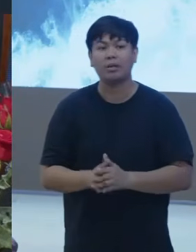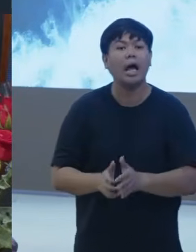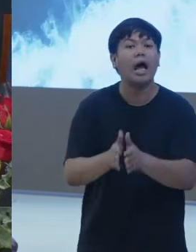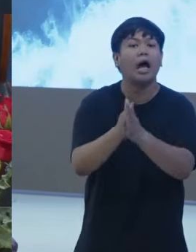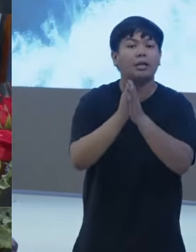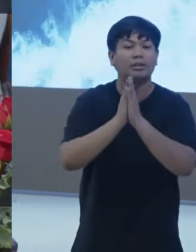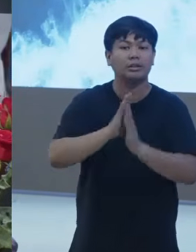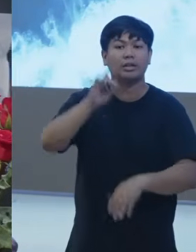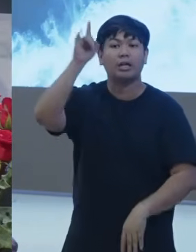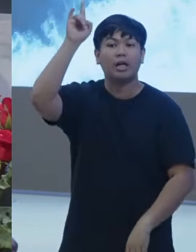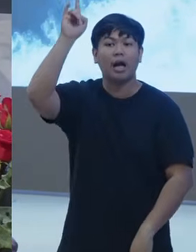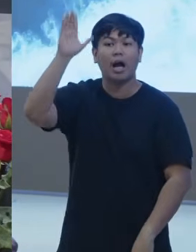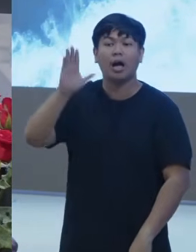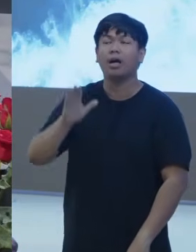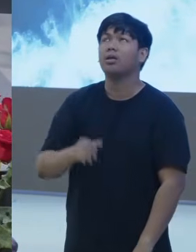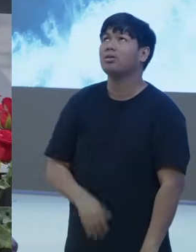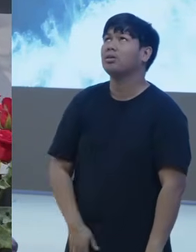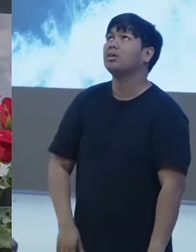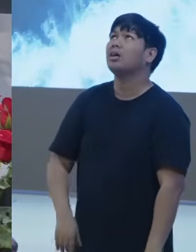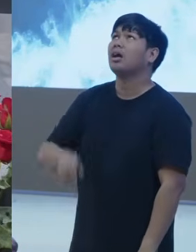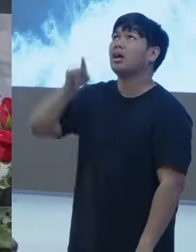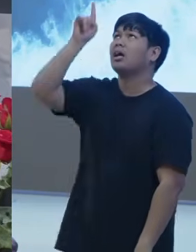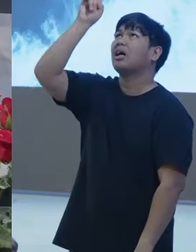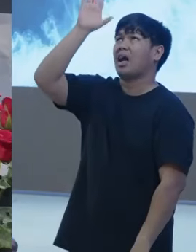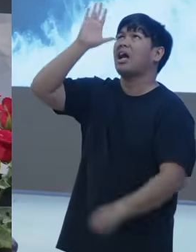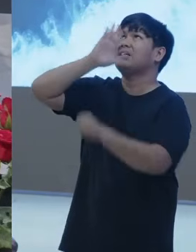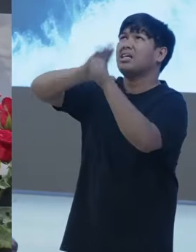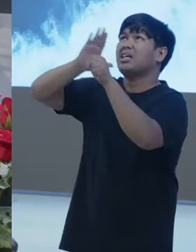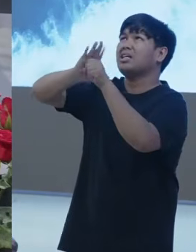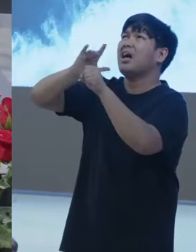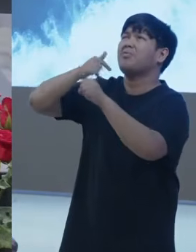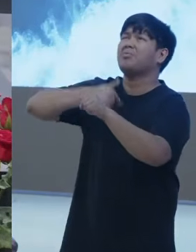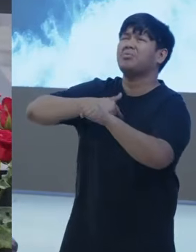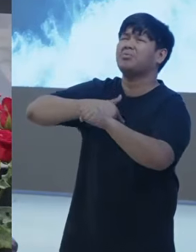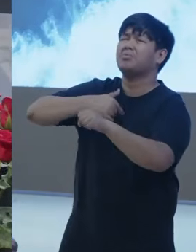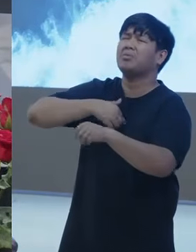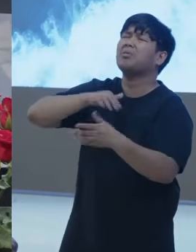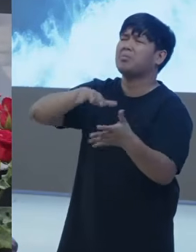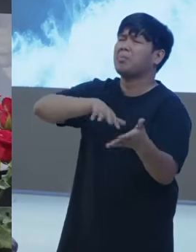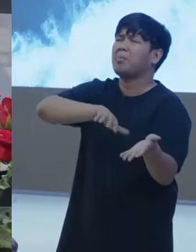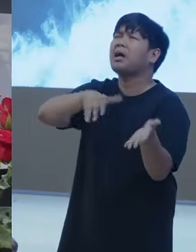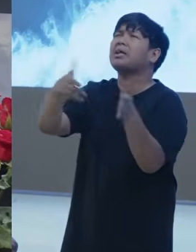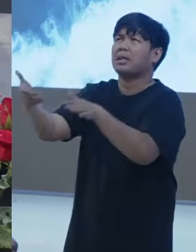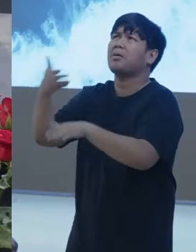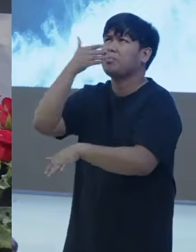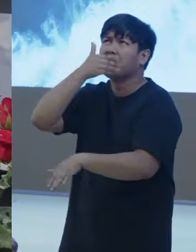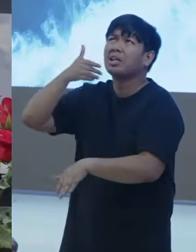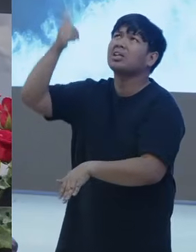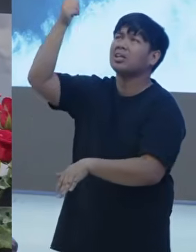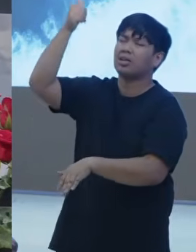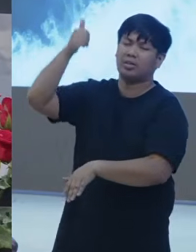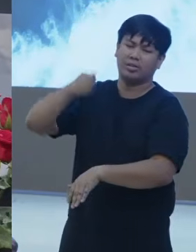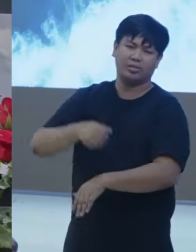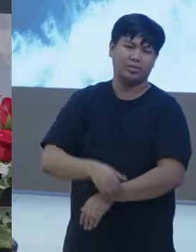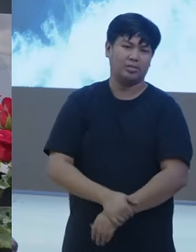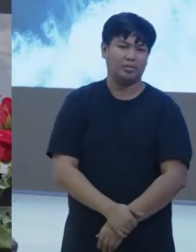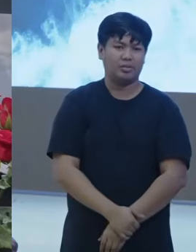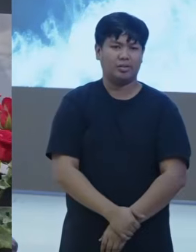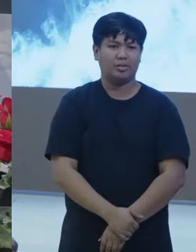die, saying, It is enough now, O Lord, take my life, for I am no better than my